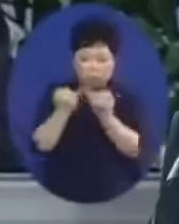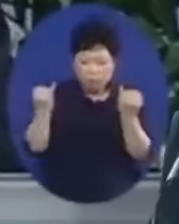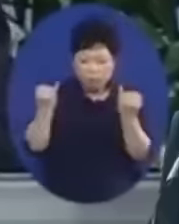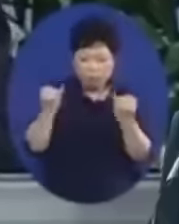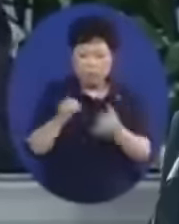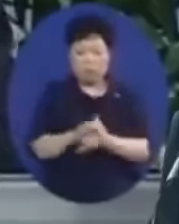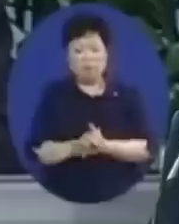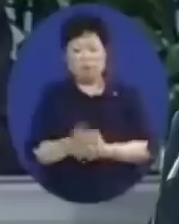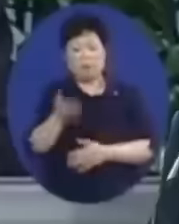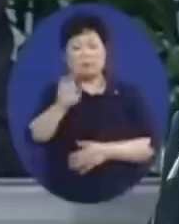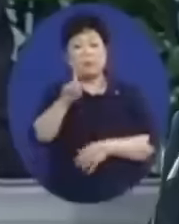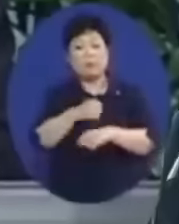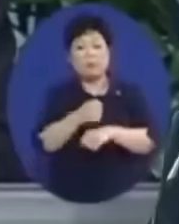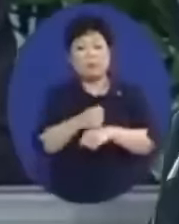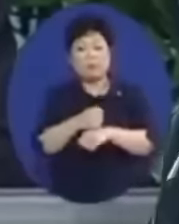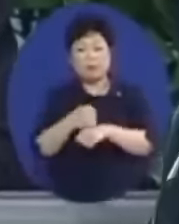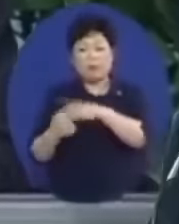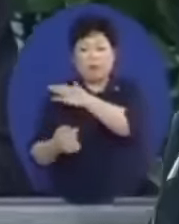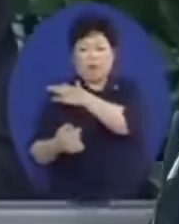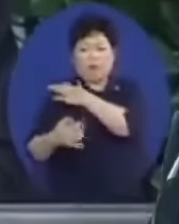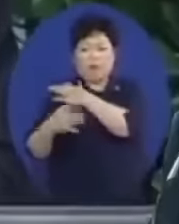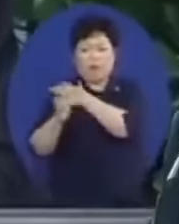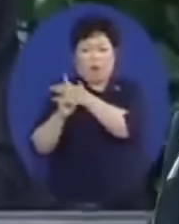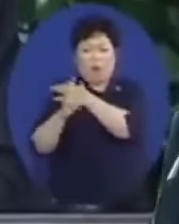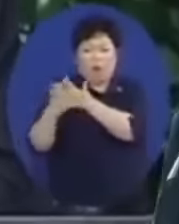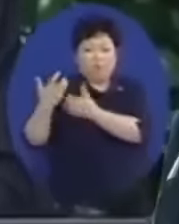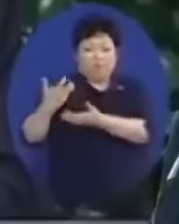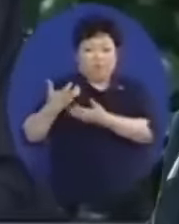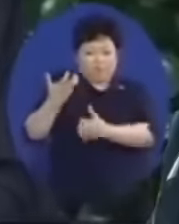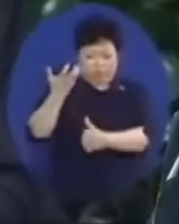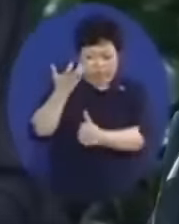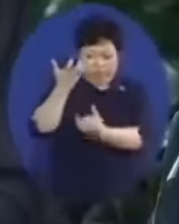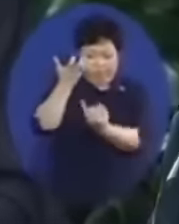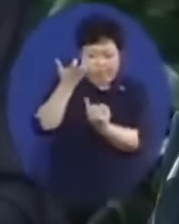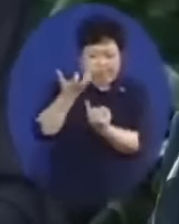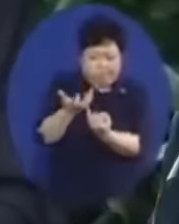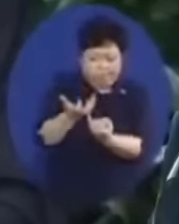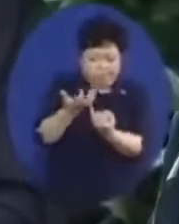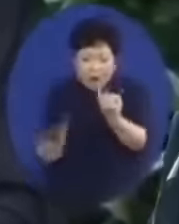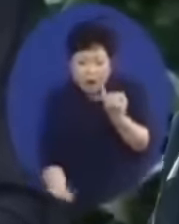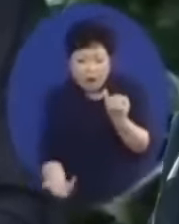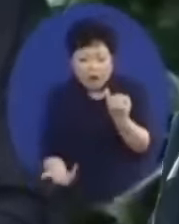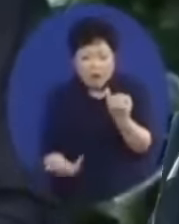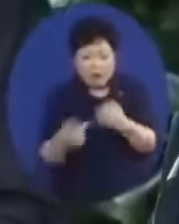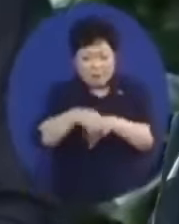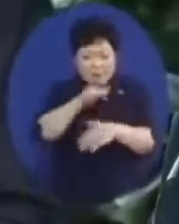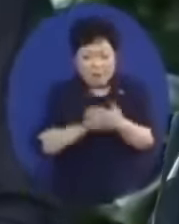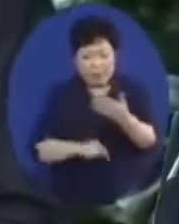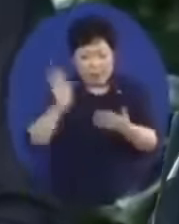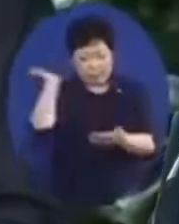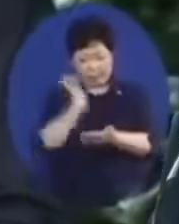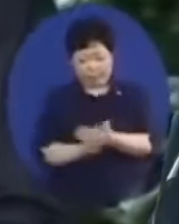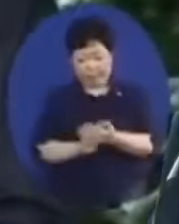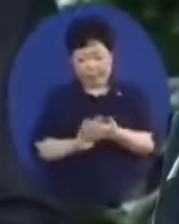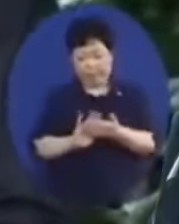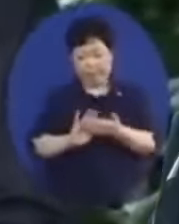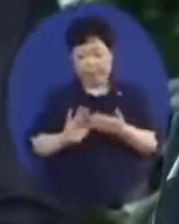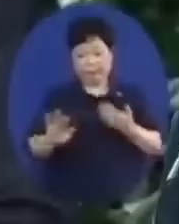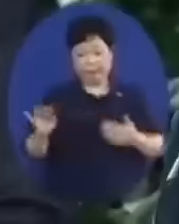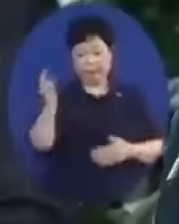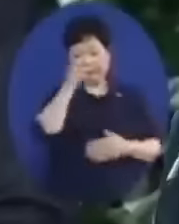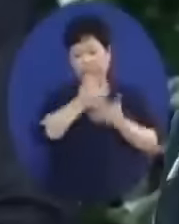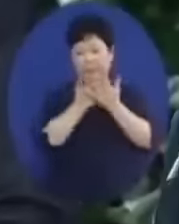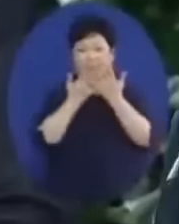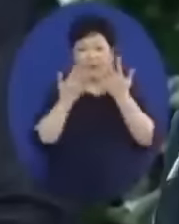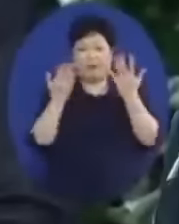되더랍니다. 그러더니 양쪽 어깨를 누르고 있던 무거운 짐이 벗어지는 것 같고 마음에 평화가 넘치게 다가오기